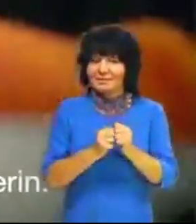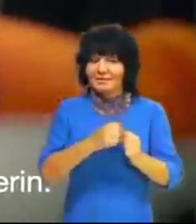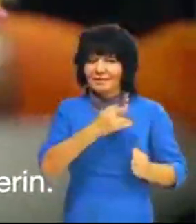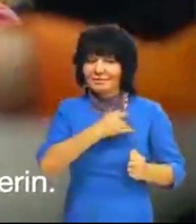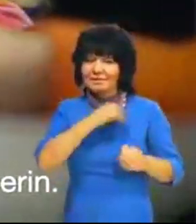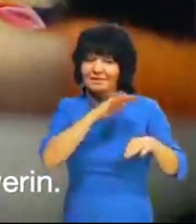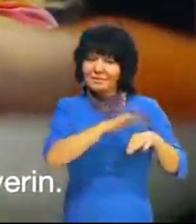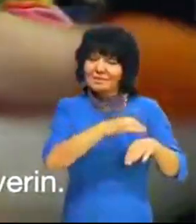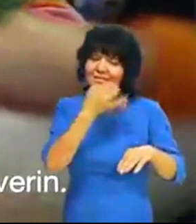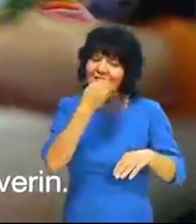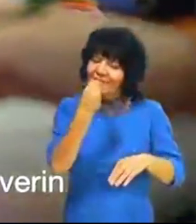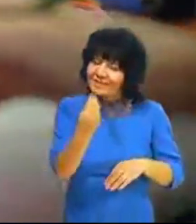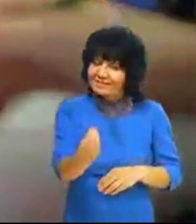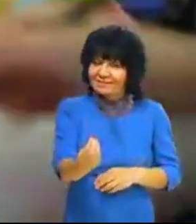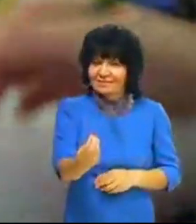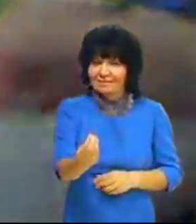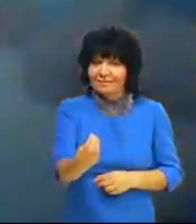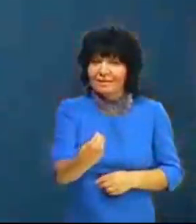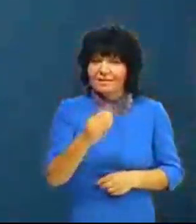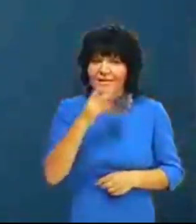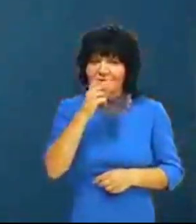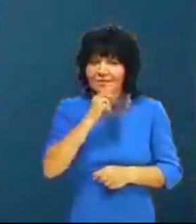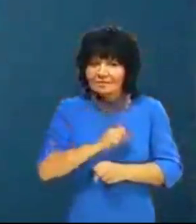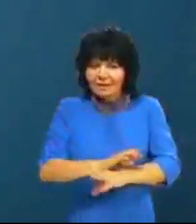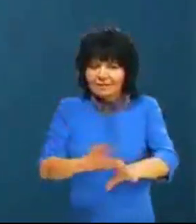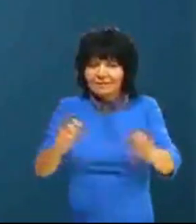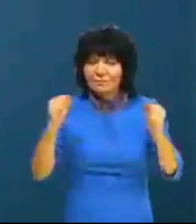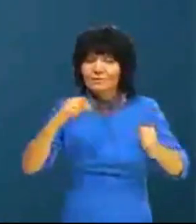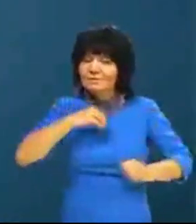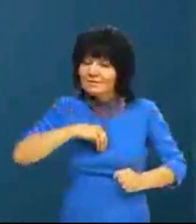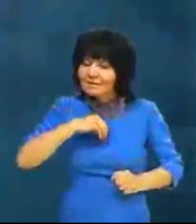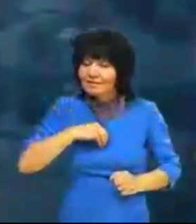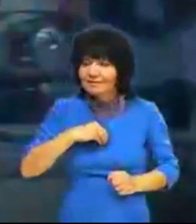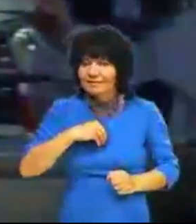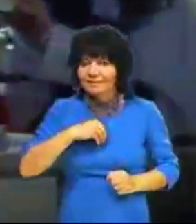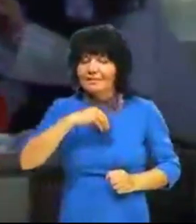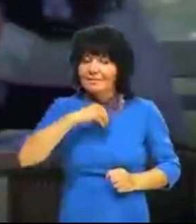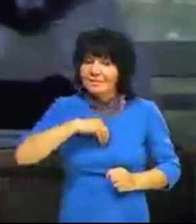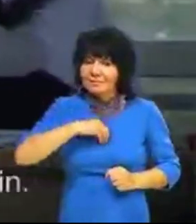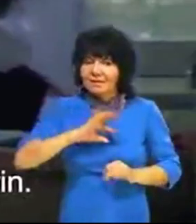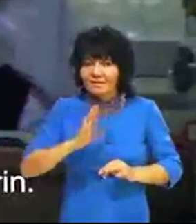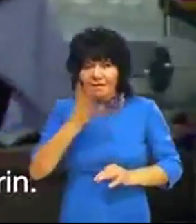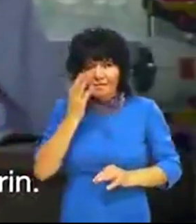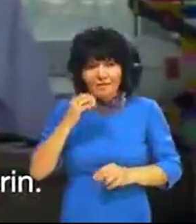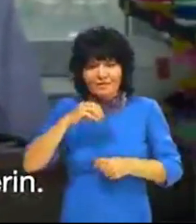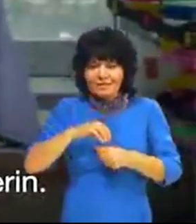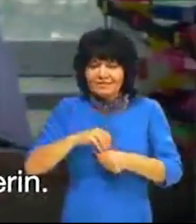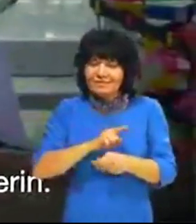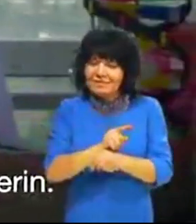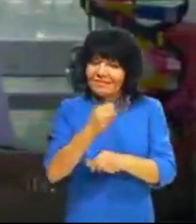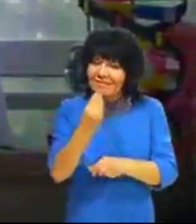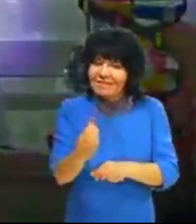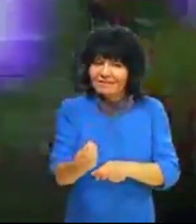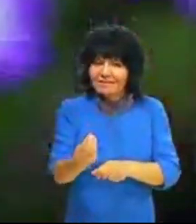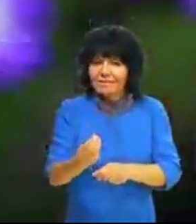birbirlerinin kalplerine değmelerine izin verin. Renklerin yaydığı gücü hissedin. Hissetmeleri ve anlamaları için